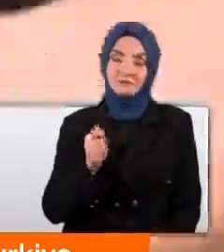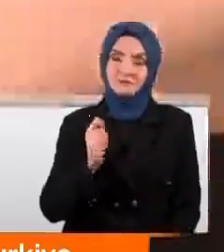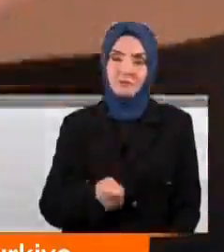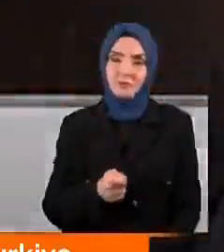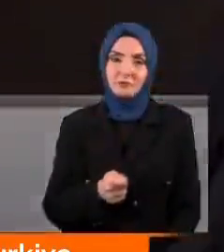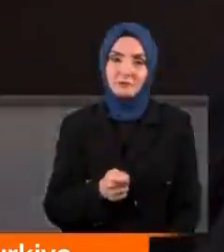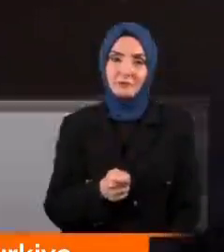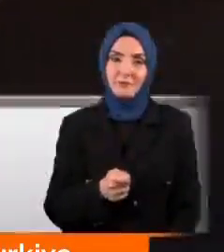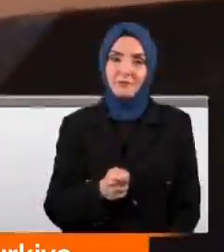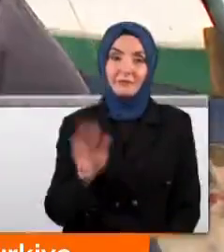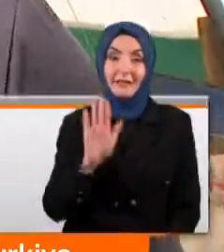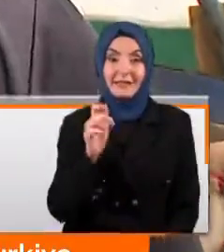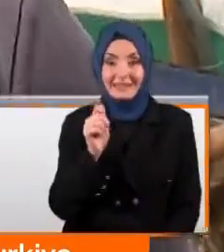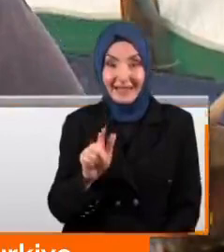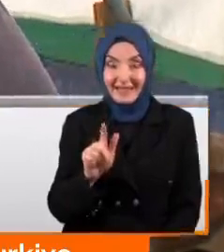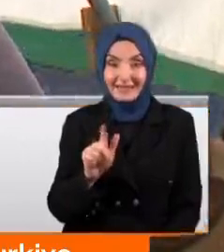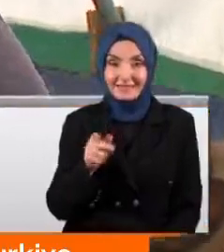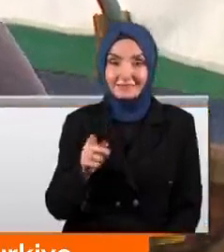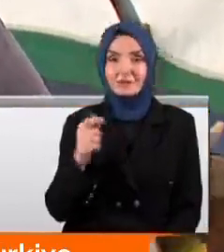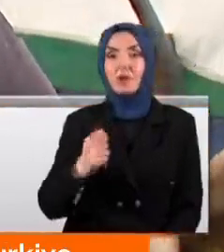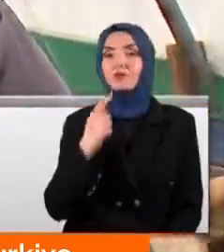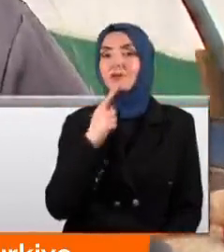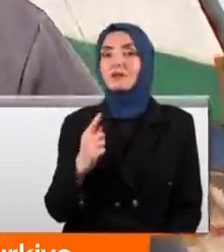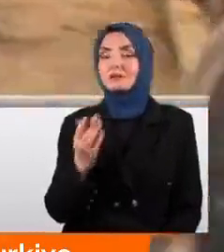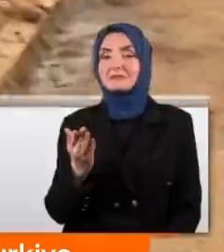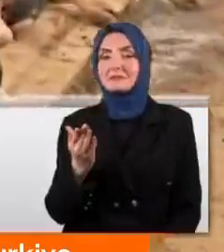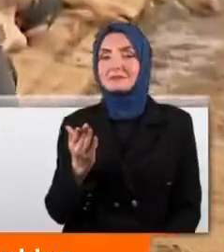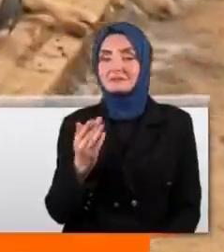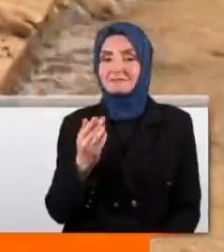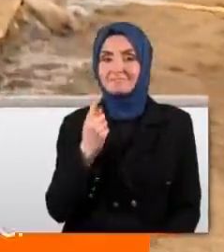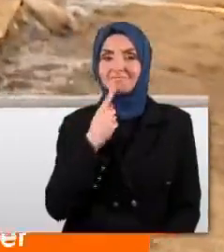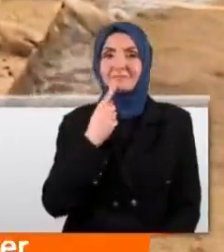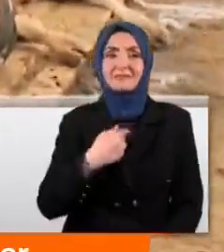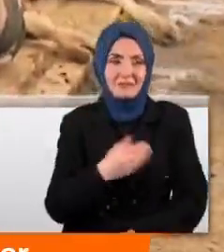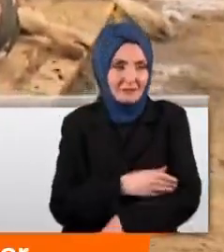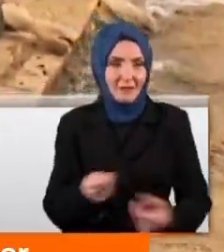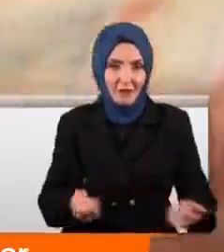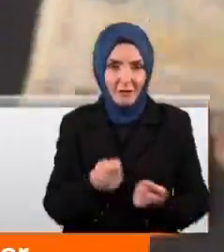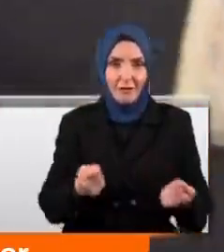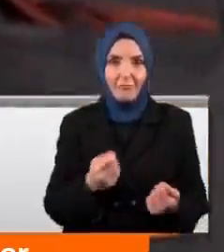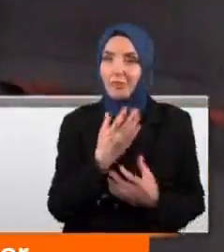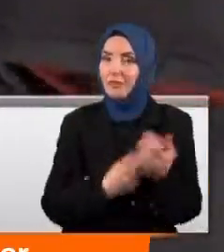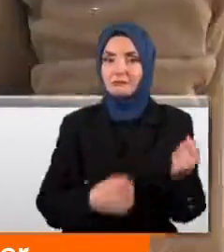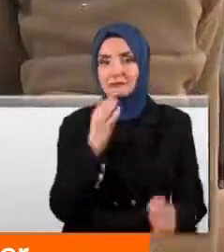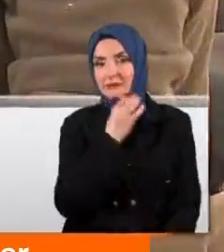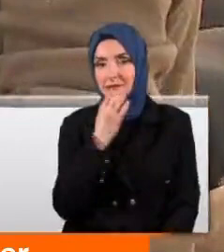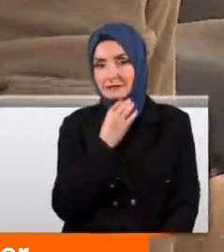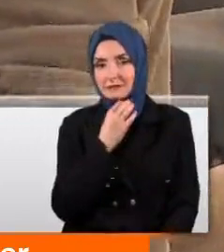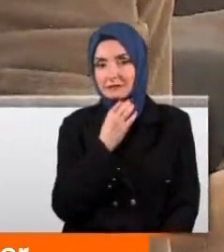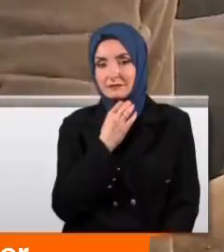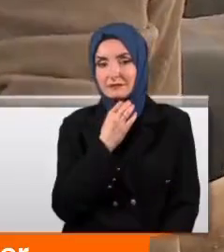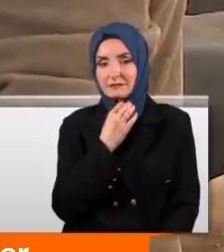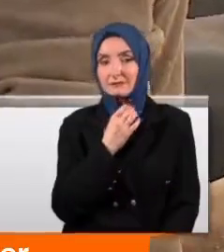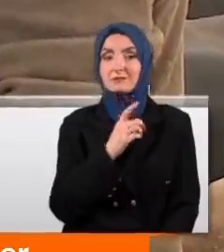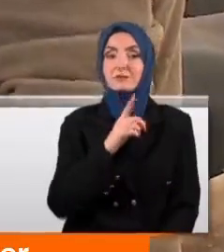ve siz 50 liraya gerçek dediniz. Yani bir yıllık emeğimiz boşa gitmiş olacaktı. Bu bir tane sağlam, gerisi sahte abi. Evet. Sağlam 200. 150 lirayı